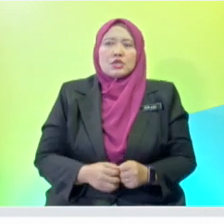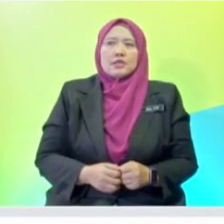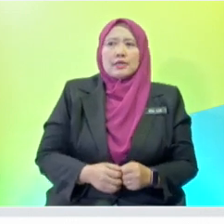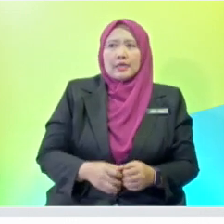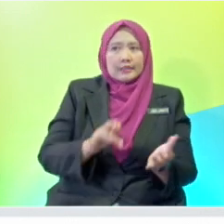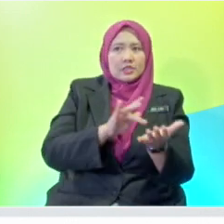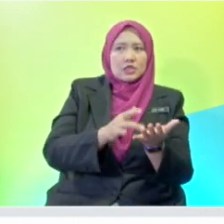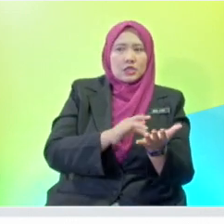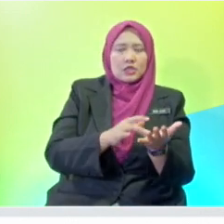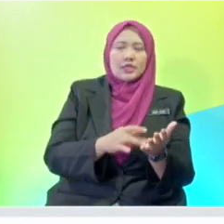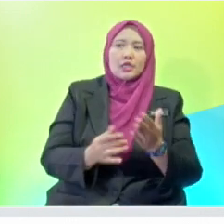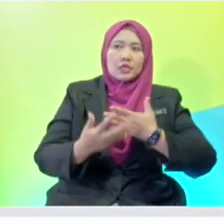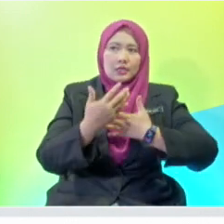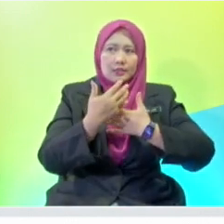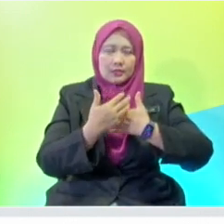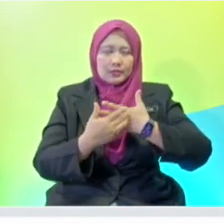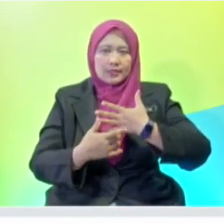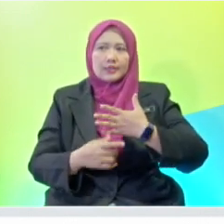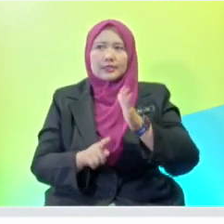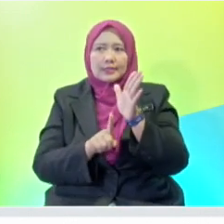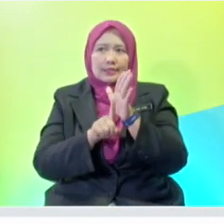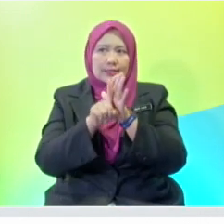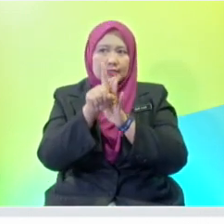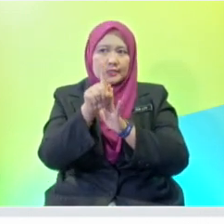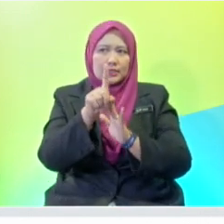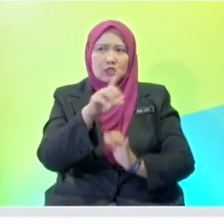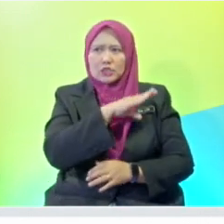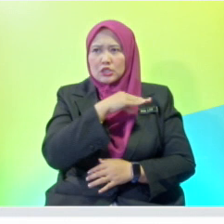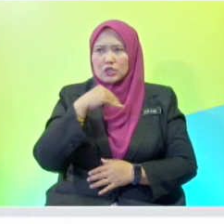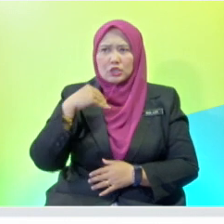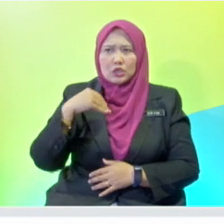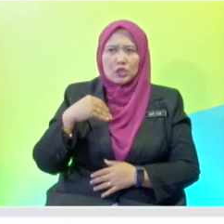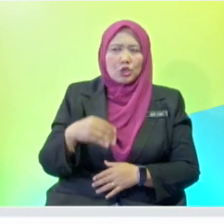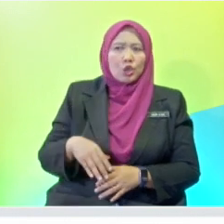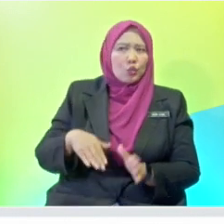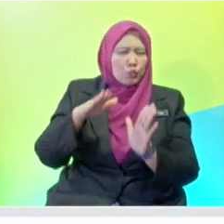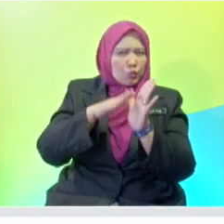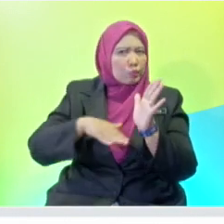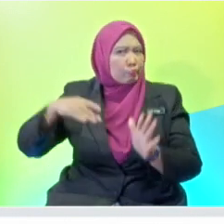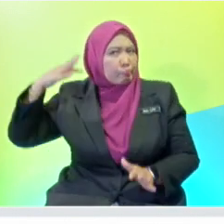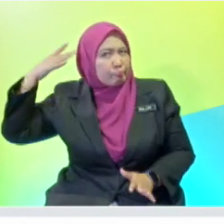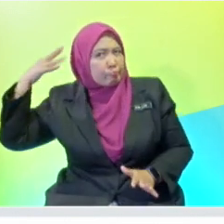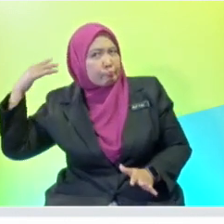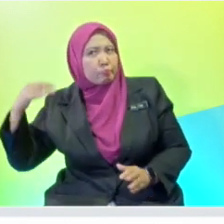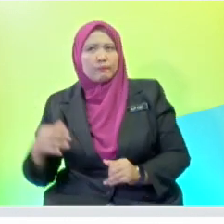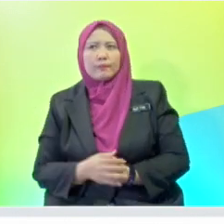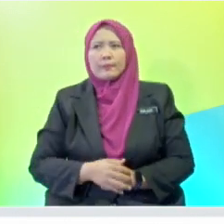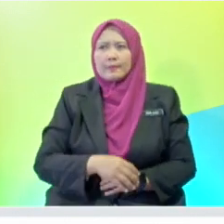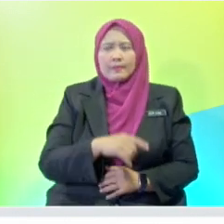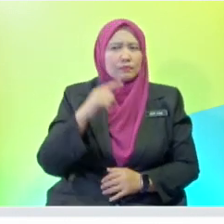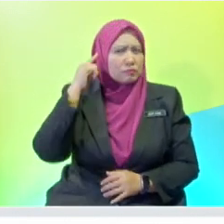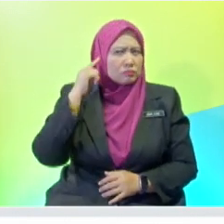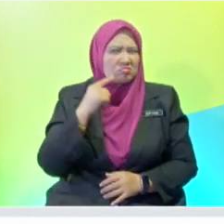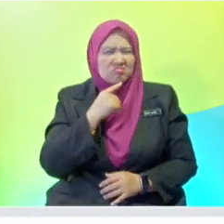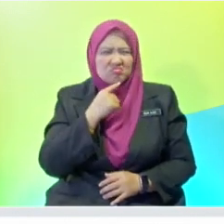merokok Murung dan juga penyakit dari betis serta fisikal yang tidak aktif jadi